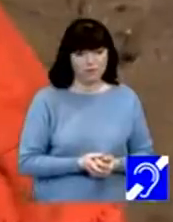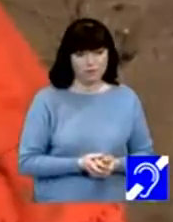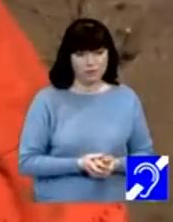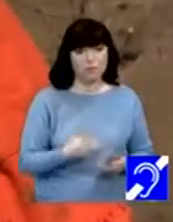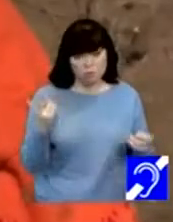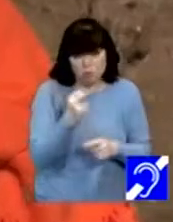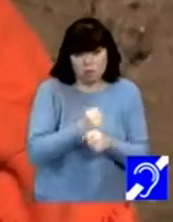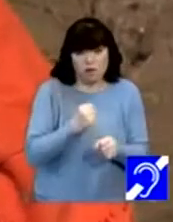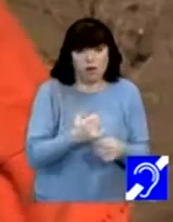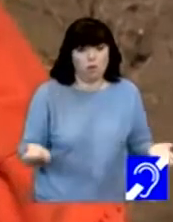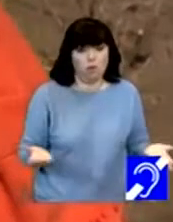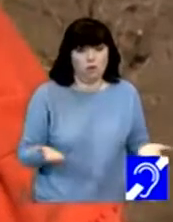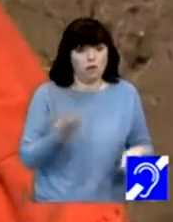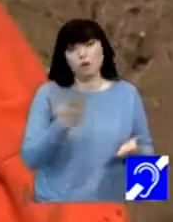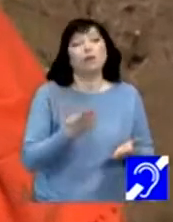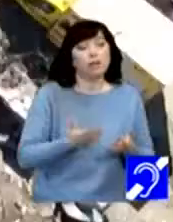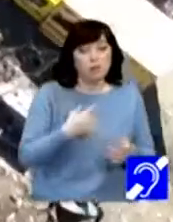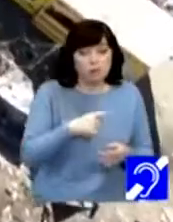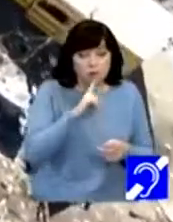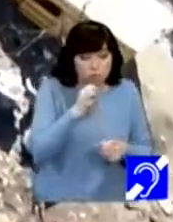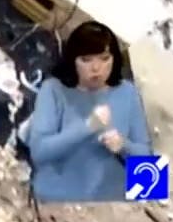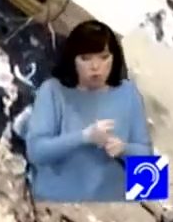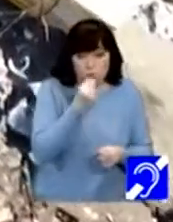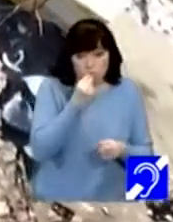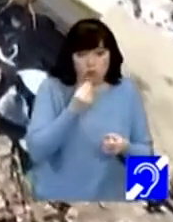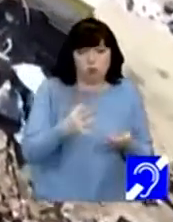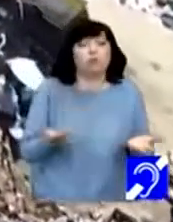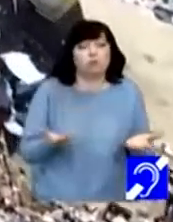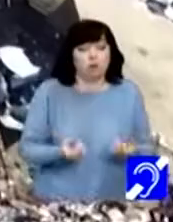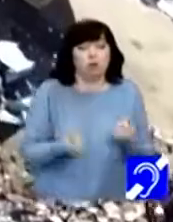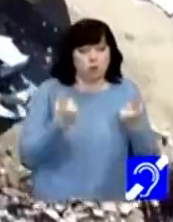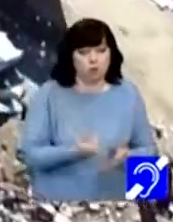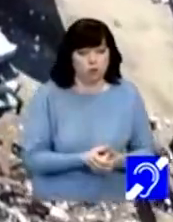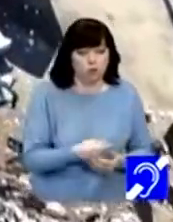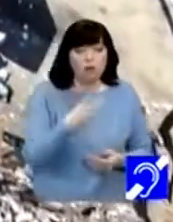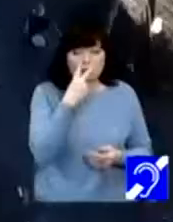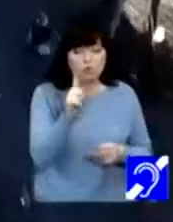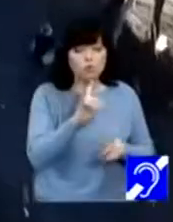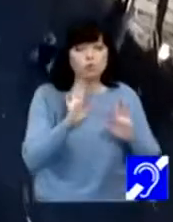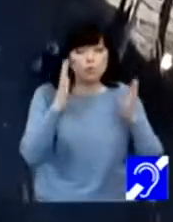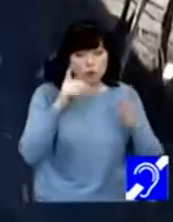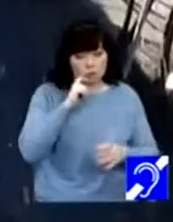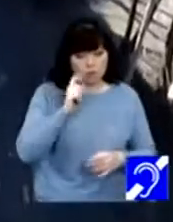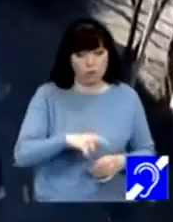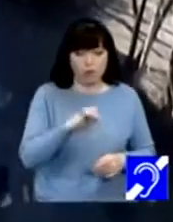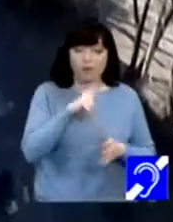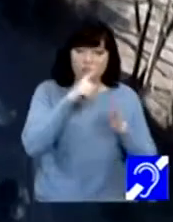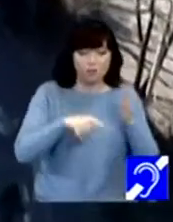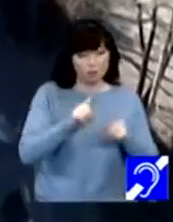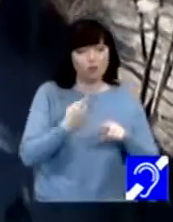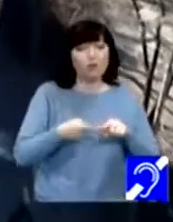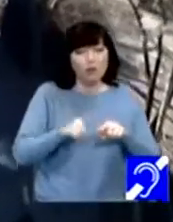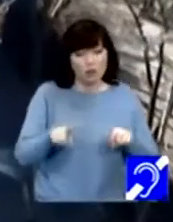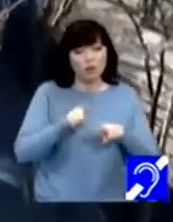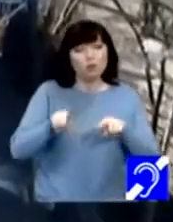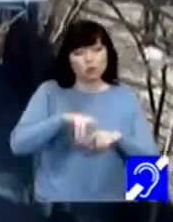trebuie să lucrăm. Dacă n-ați lucrăm, n-ați avem de mâncat. Oamenii privesc cu îngrijorare ce se întâmplă în Ucraina și speră că în curând acest